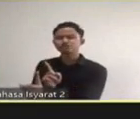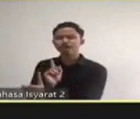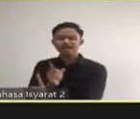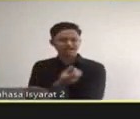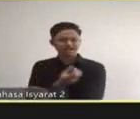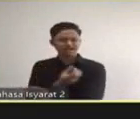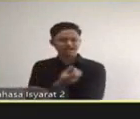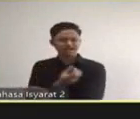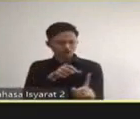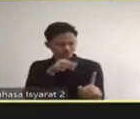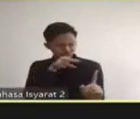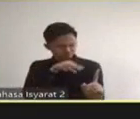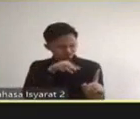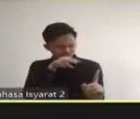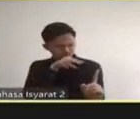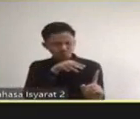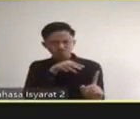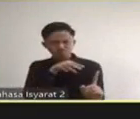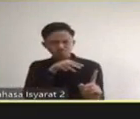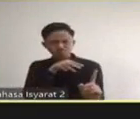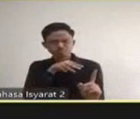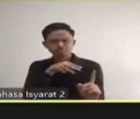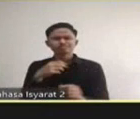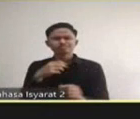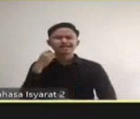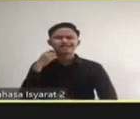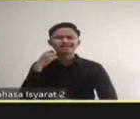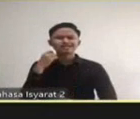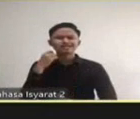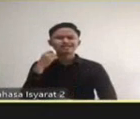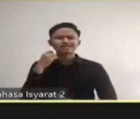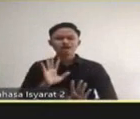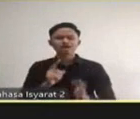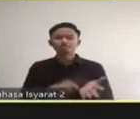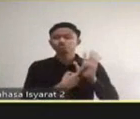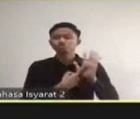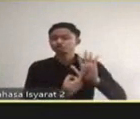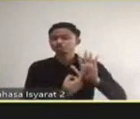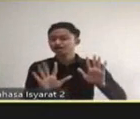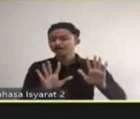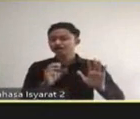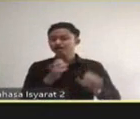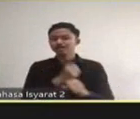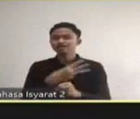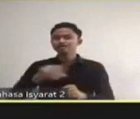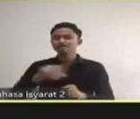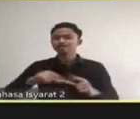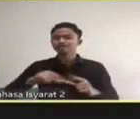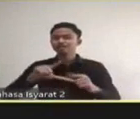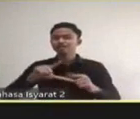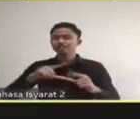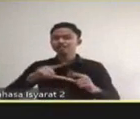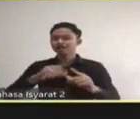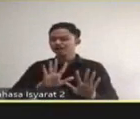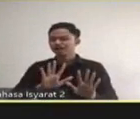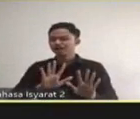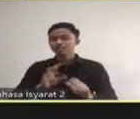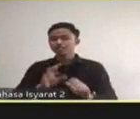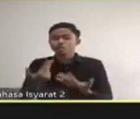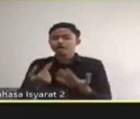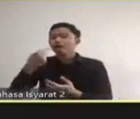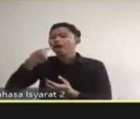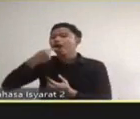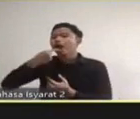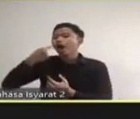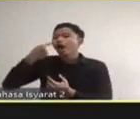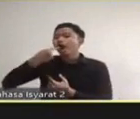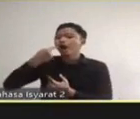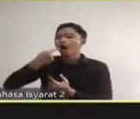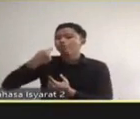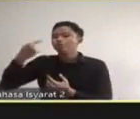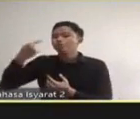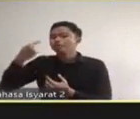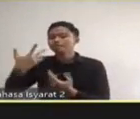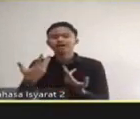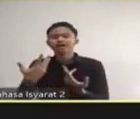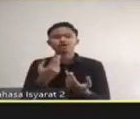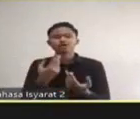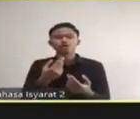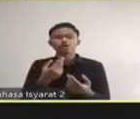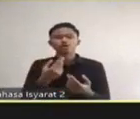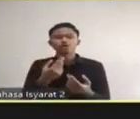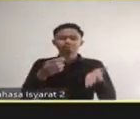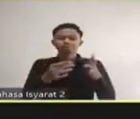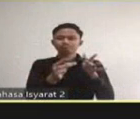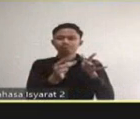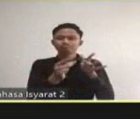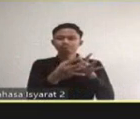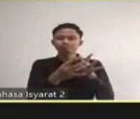artinya apakah perlu dilakukan semacam swab atau pemeriksaan rapid test pada anak atau pegawai yang akan